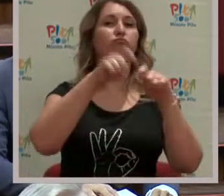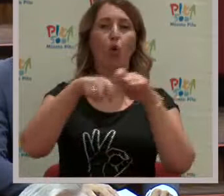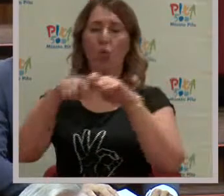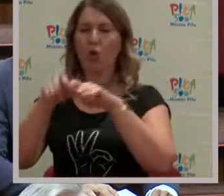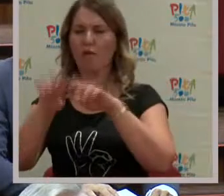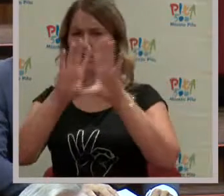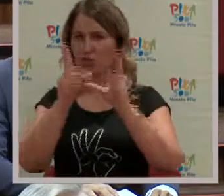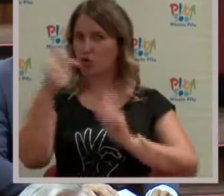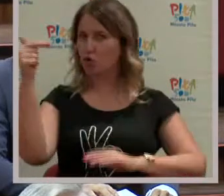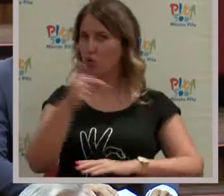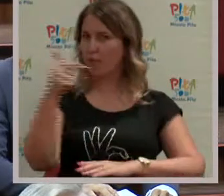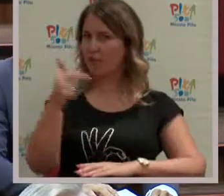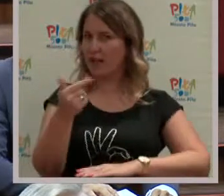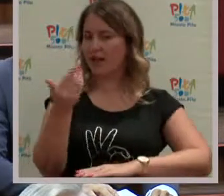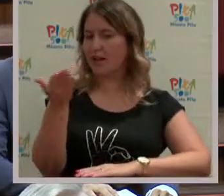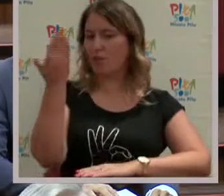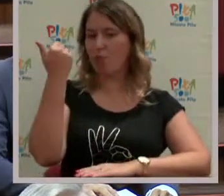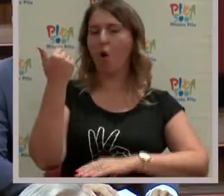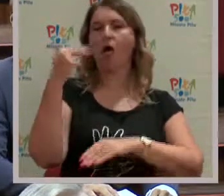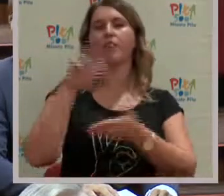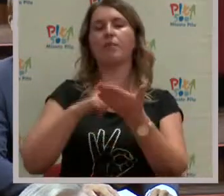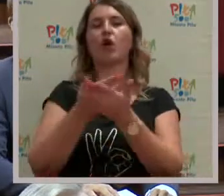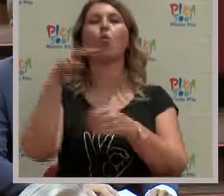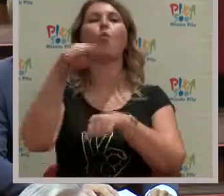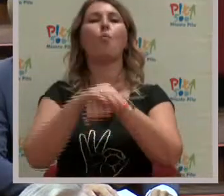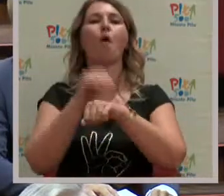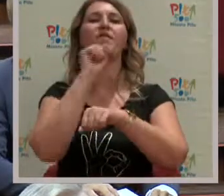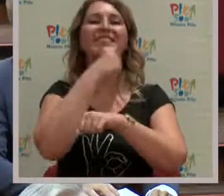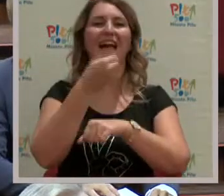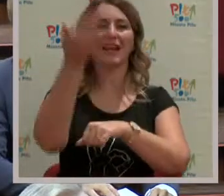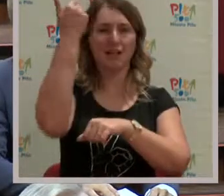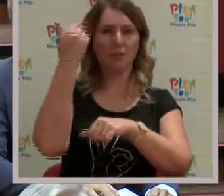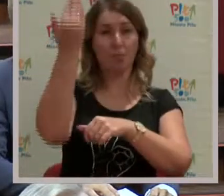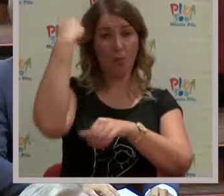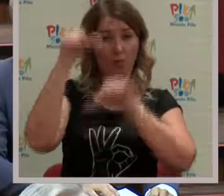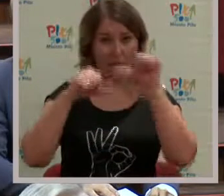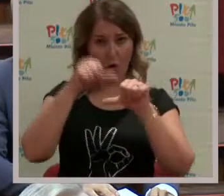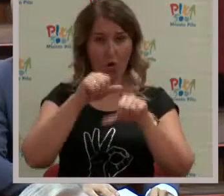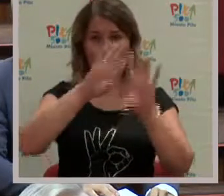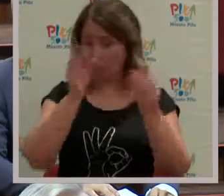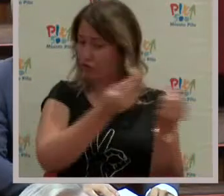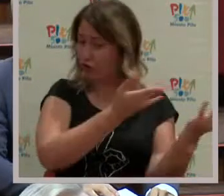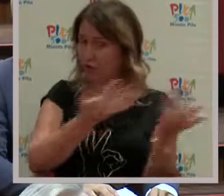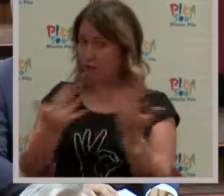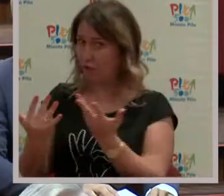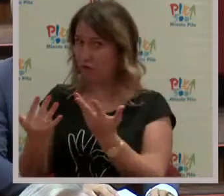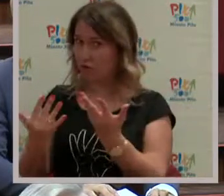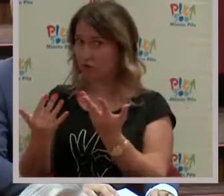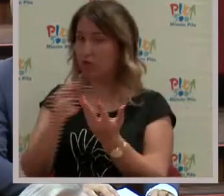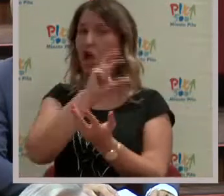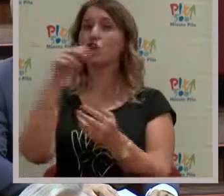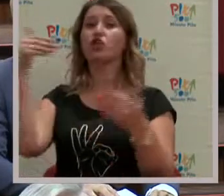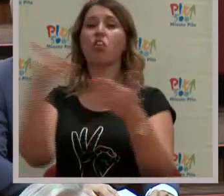zobowiązania stare są realizowane, a bieżące by nie miały żadnych